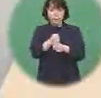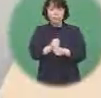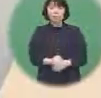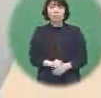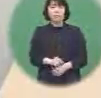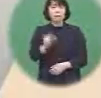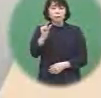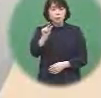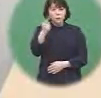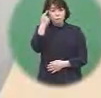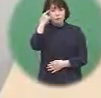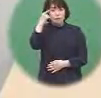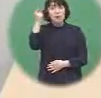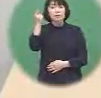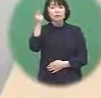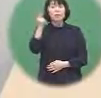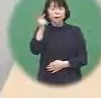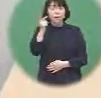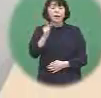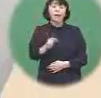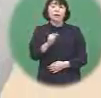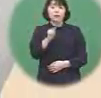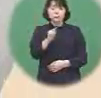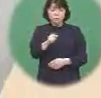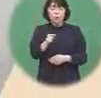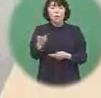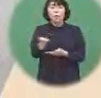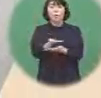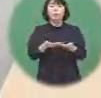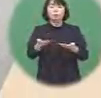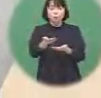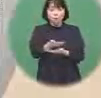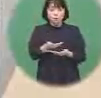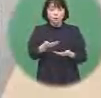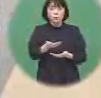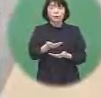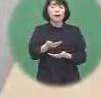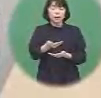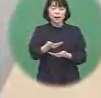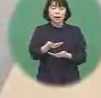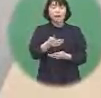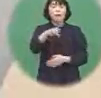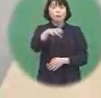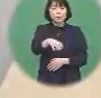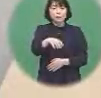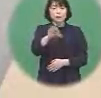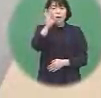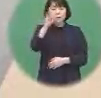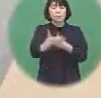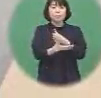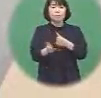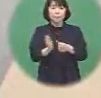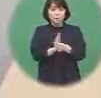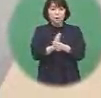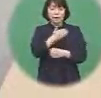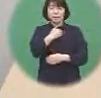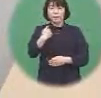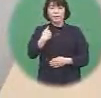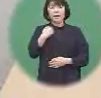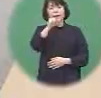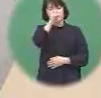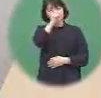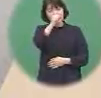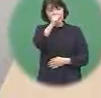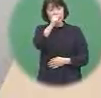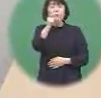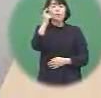本当に些細がちょっとしたような思いつきのところからですそのいろんな意味でのみの森の鳩のれるような